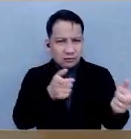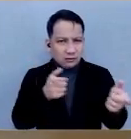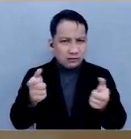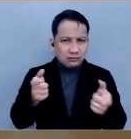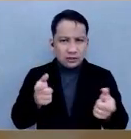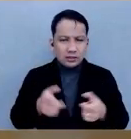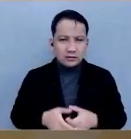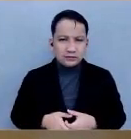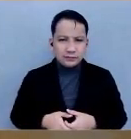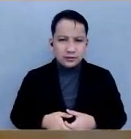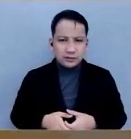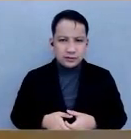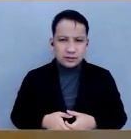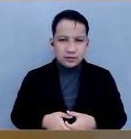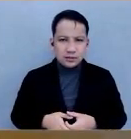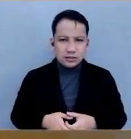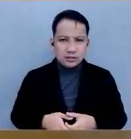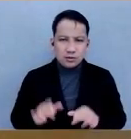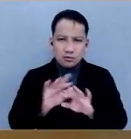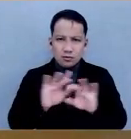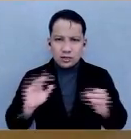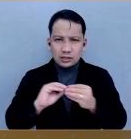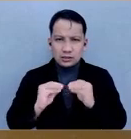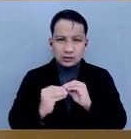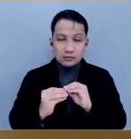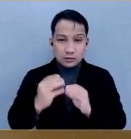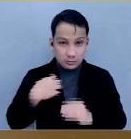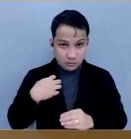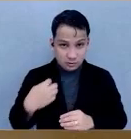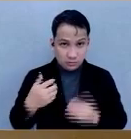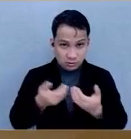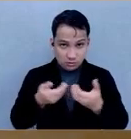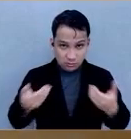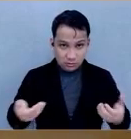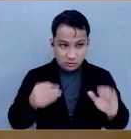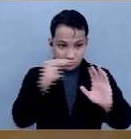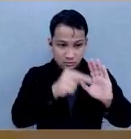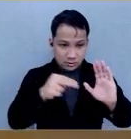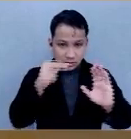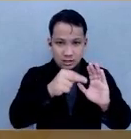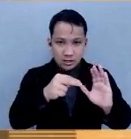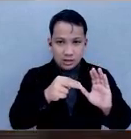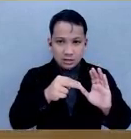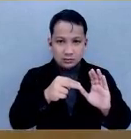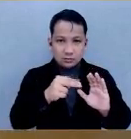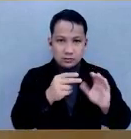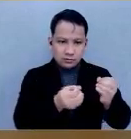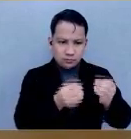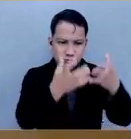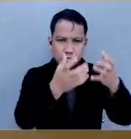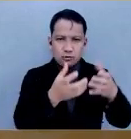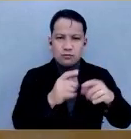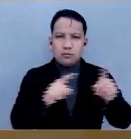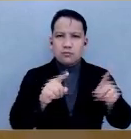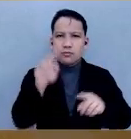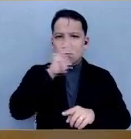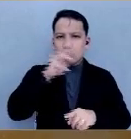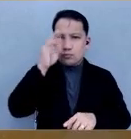Wala number, wala tayong number kay boss! Sa iwalay na video, makikita pang may kumislap. Tila nataranta rin ng mga